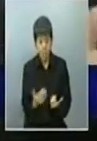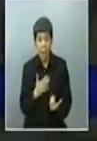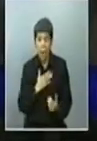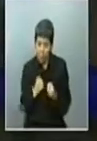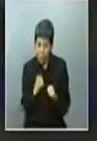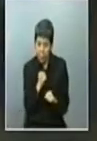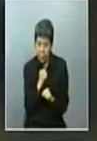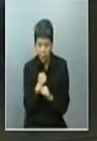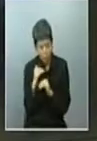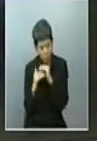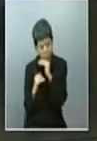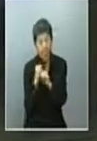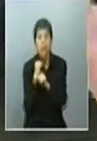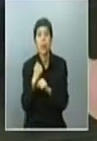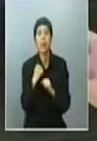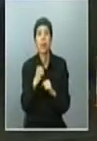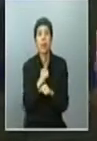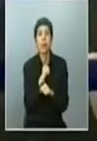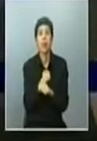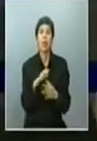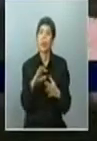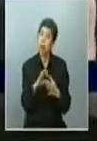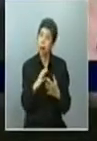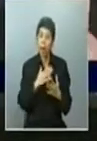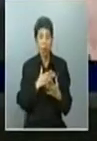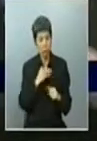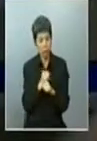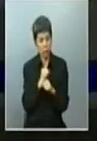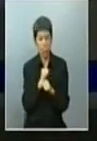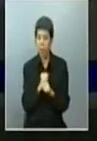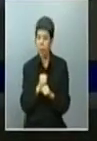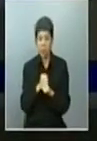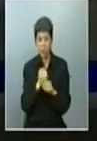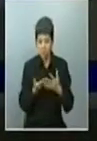พัฒนาตัวเองนะครับวันนี้เราก็ยกระดับของการที่จะเป็นระดับพรีเมียมขึ้น